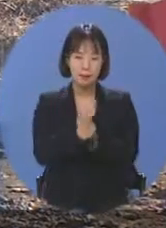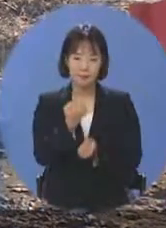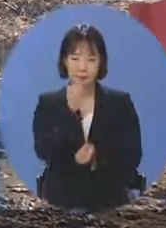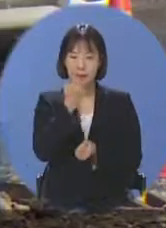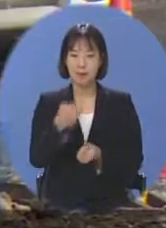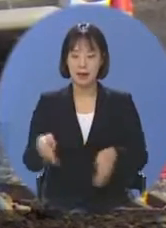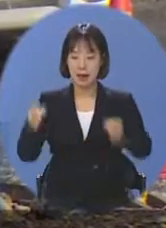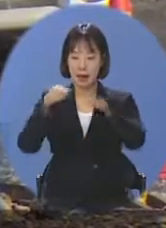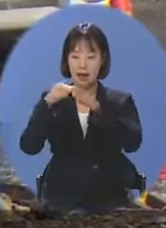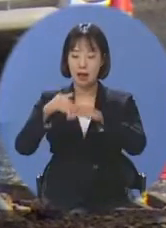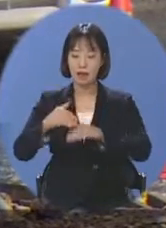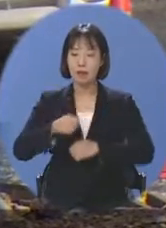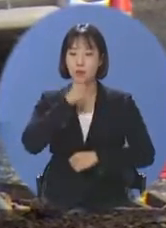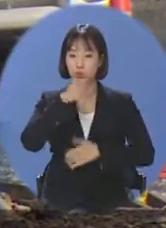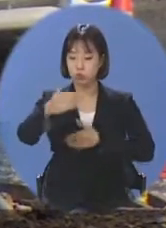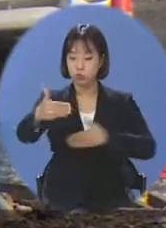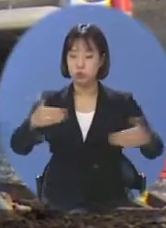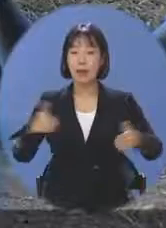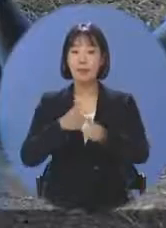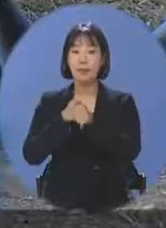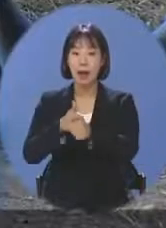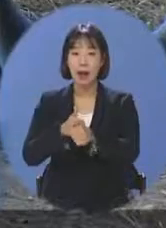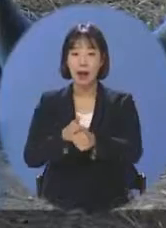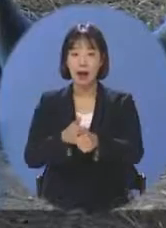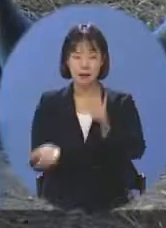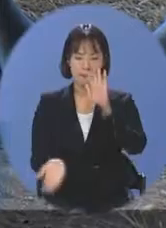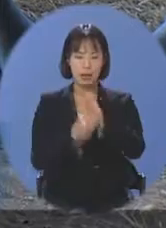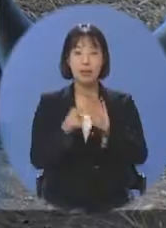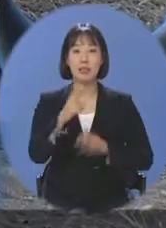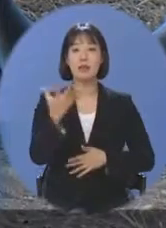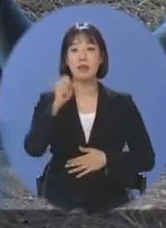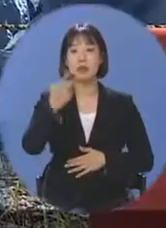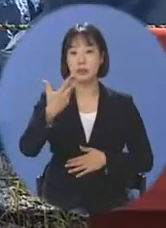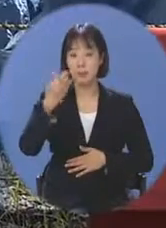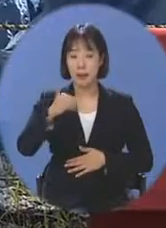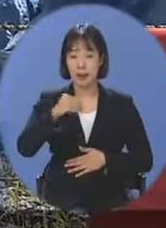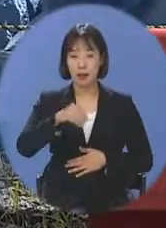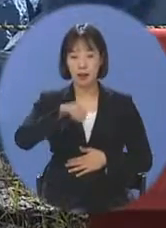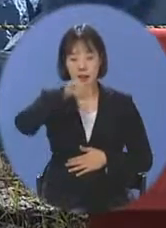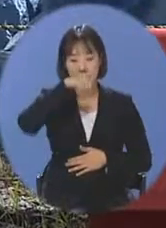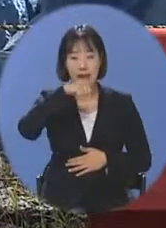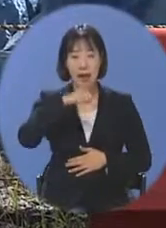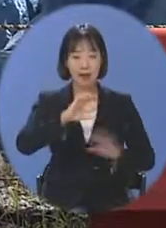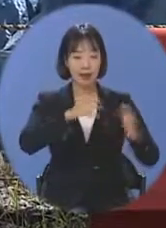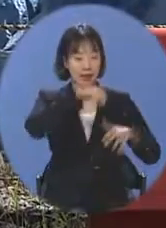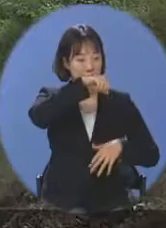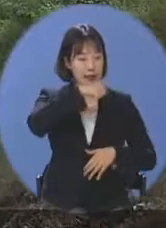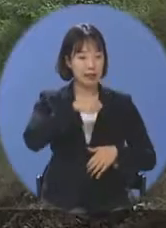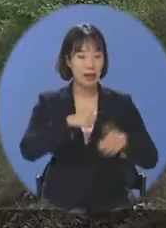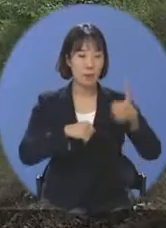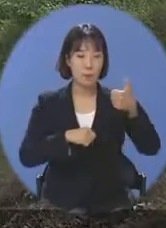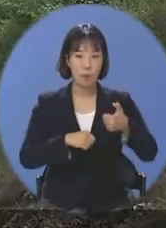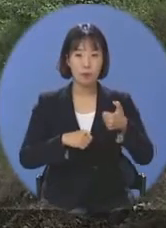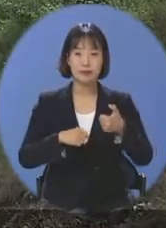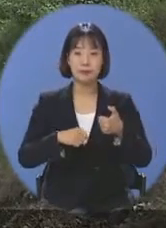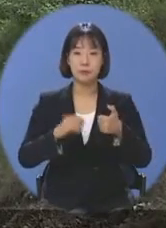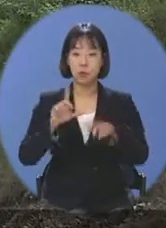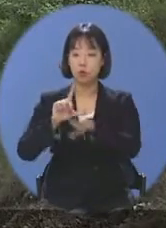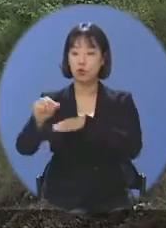시설 용량에 따라 한 개 사업장당 최대 2억 7천만 원이고 보조금 분담 비율은 국비와 군비가